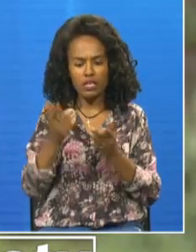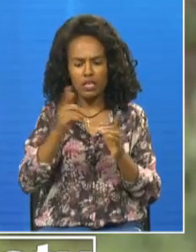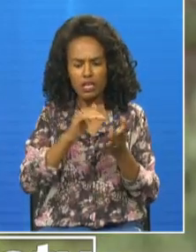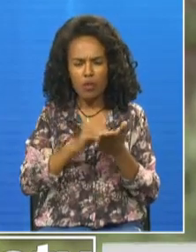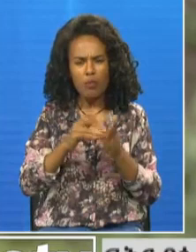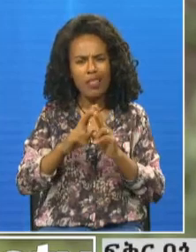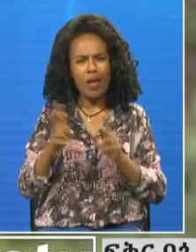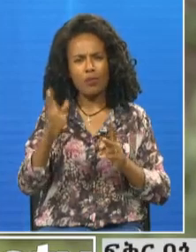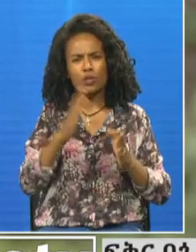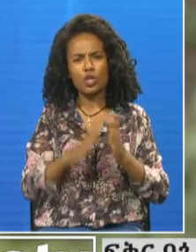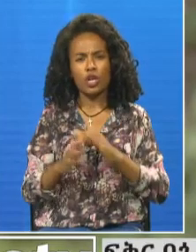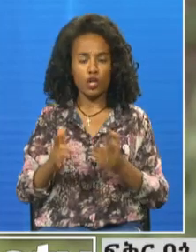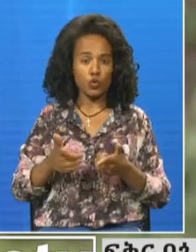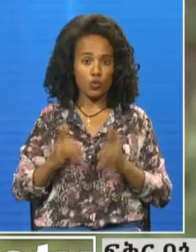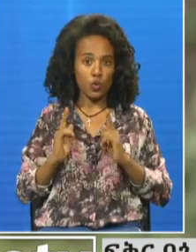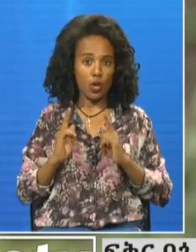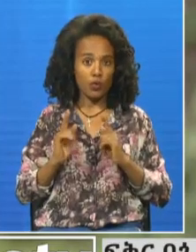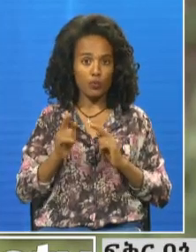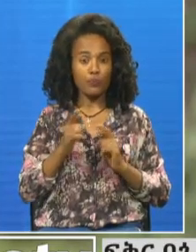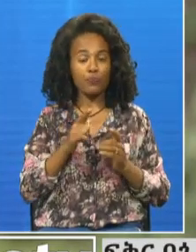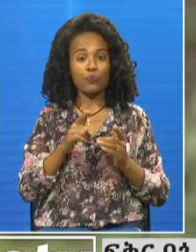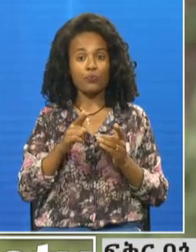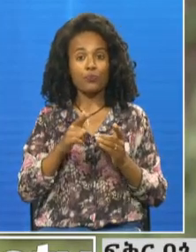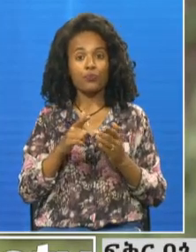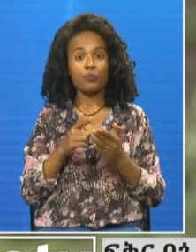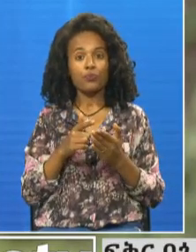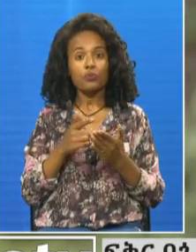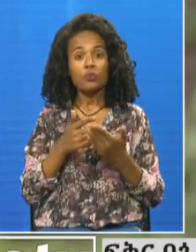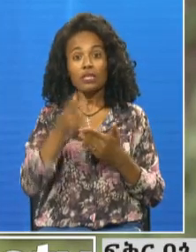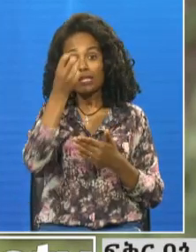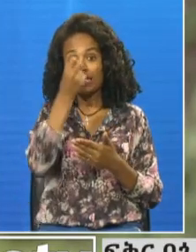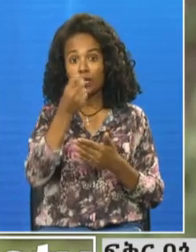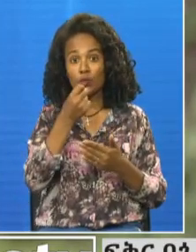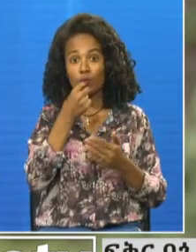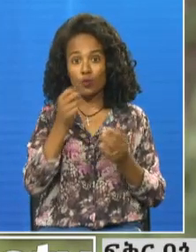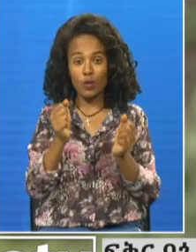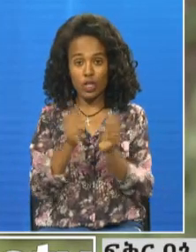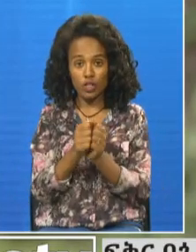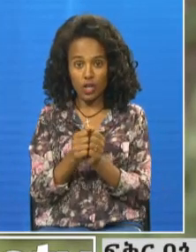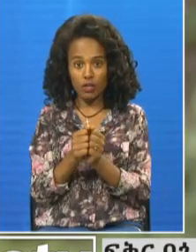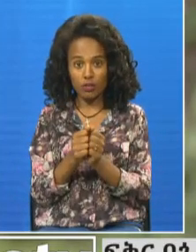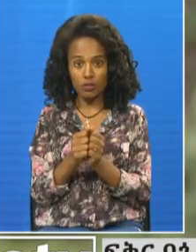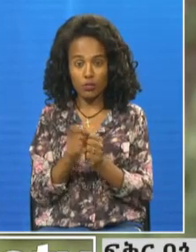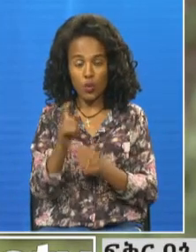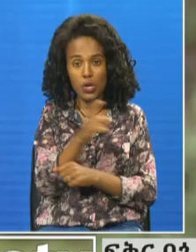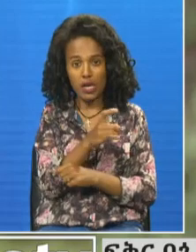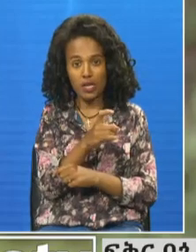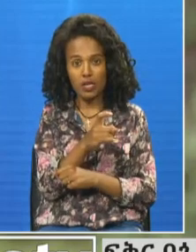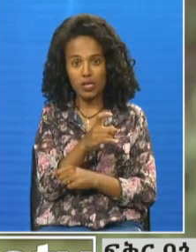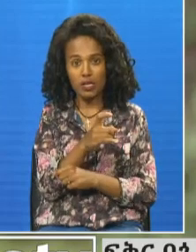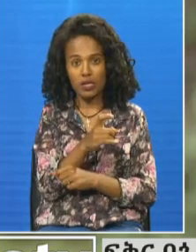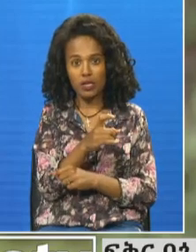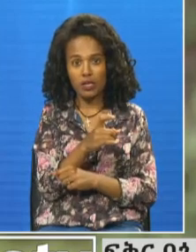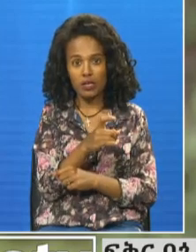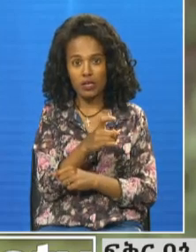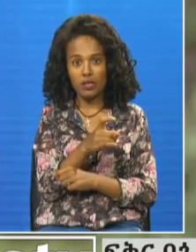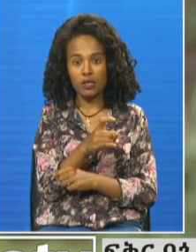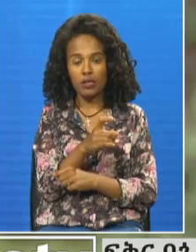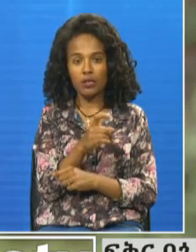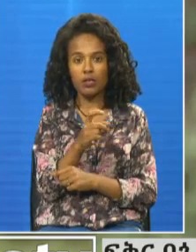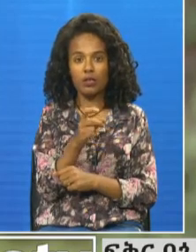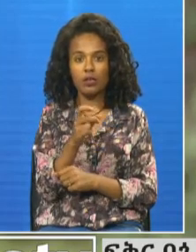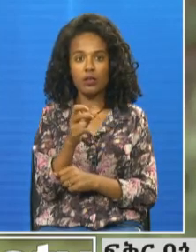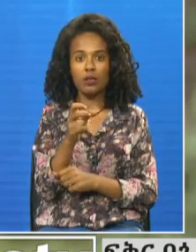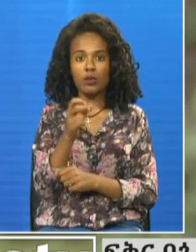የተገለጸው አሊሚራ ሙሳ ከአፋር መረጃውን ልኮልናል። የምታቀርበው ሩት ወርቁ ናት። በአፋር